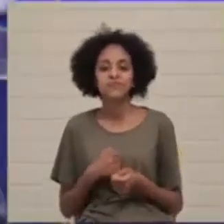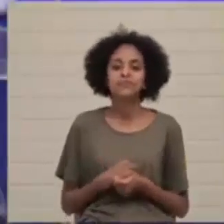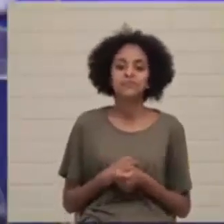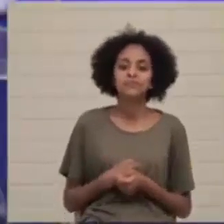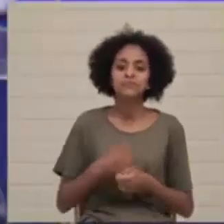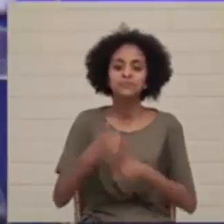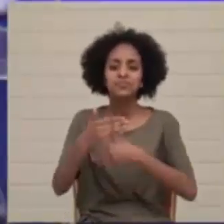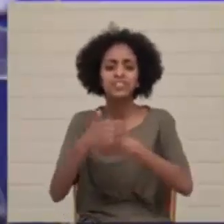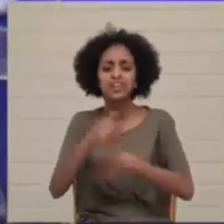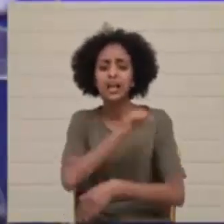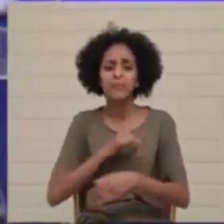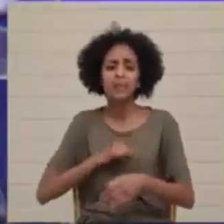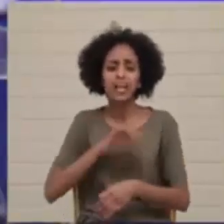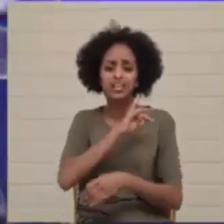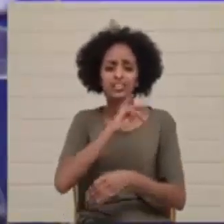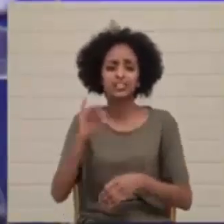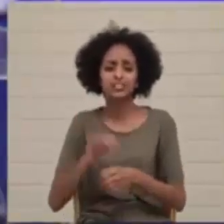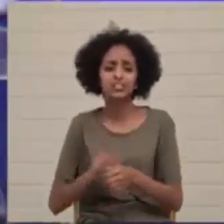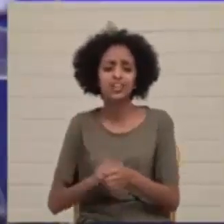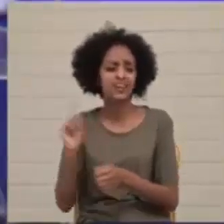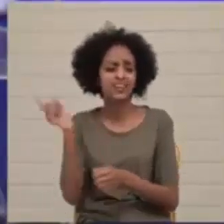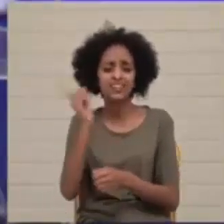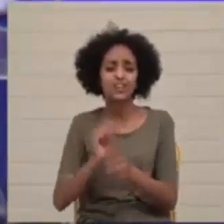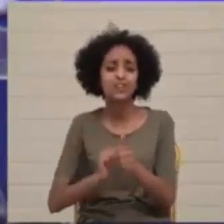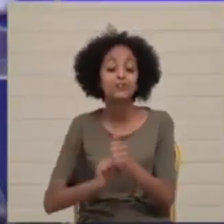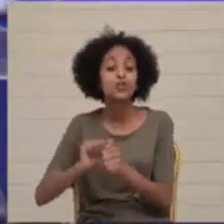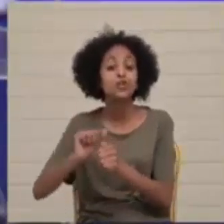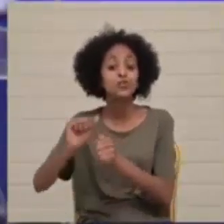ይነጋል የቅርብ አምላክ እንጂ አይደለም የሩቅ